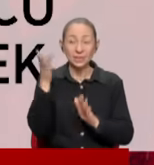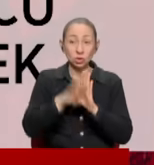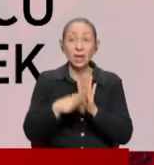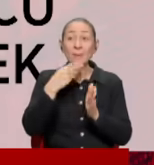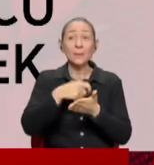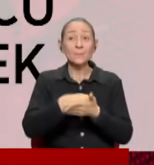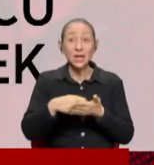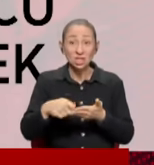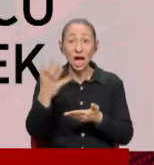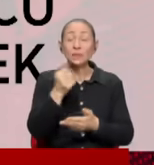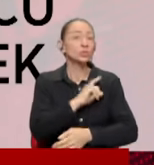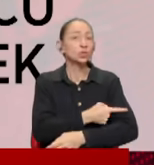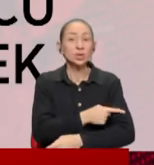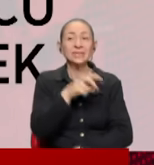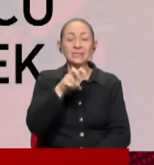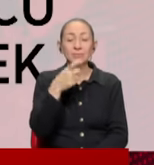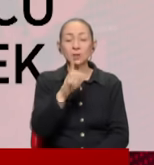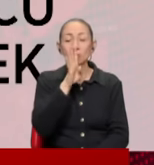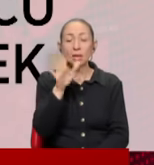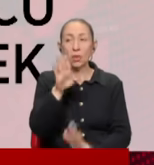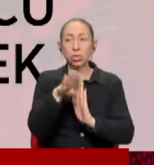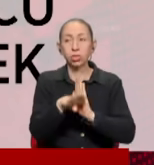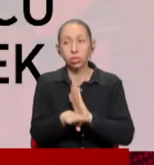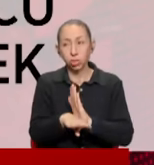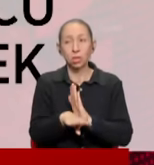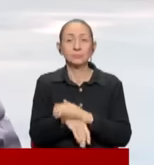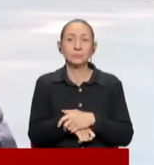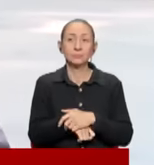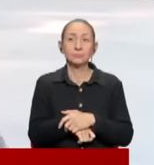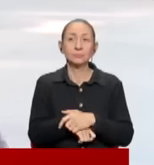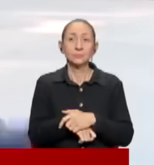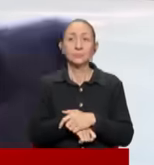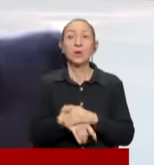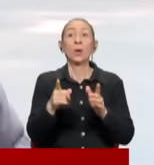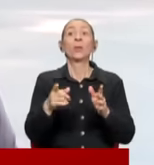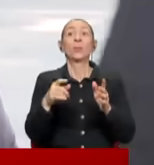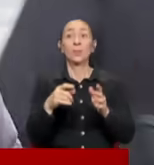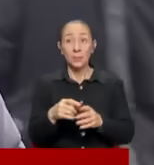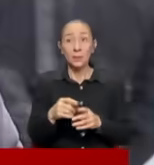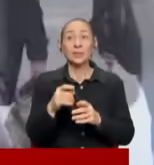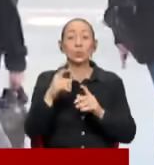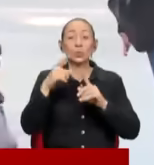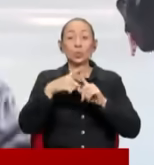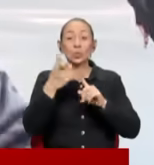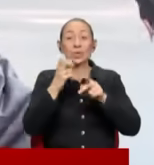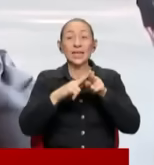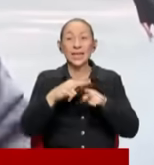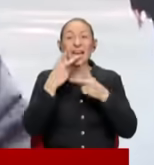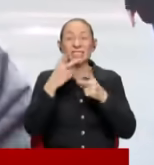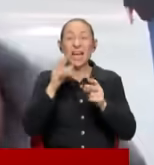düşük emekli maaşının alım gücü 8.450 liraya gerileyecek. O TÜİK var ya, TÜİK'in